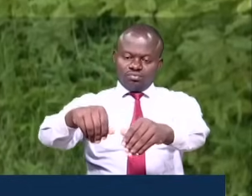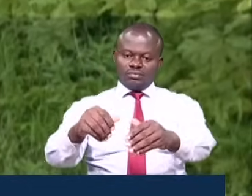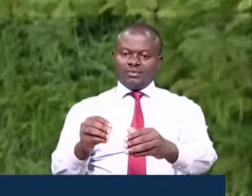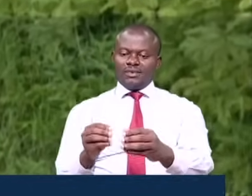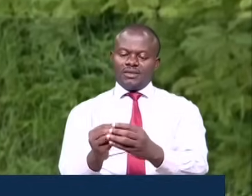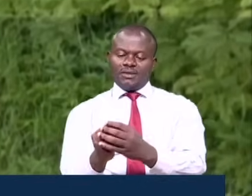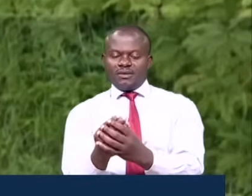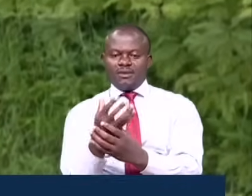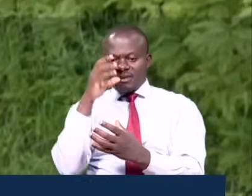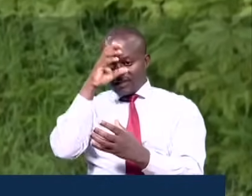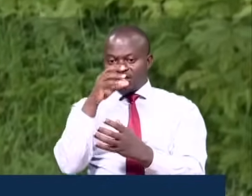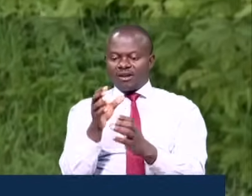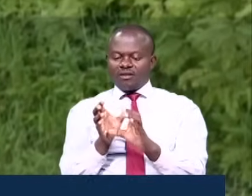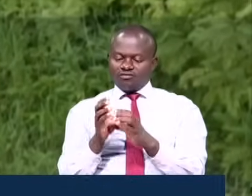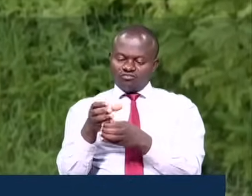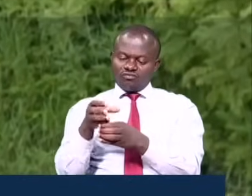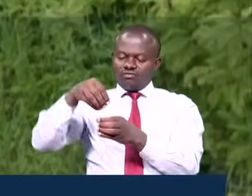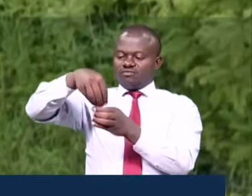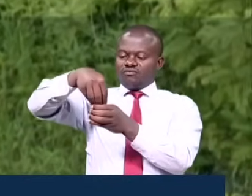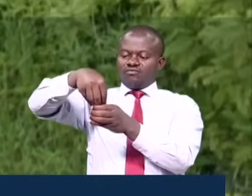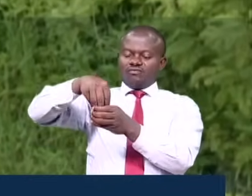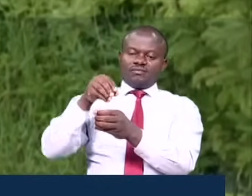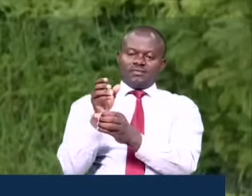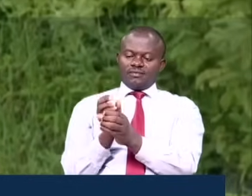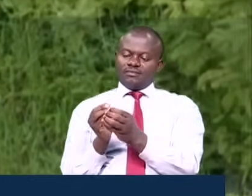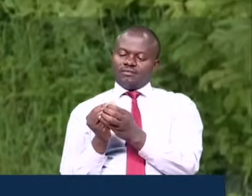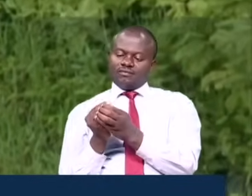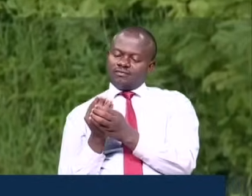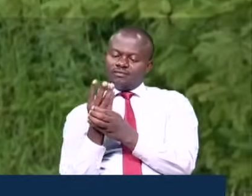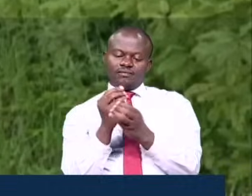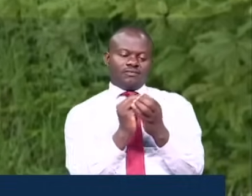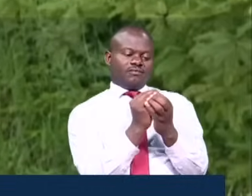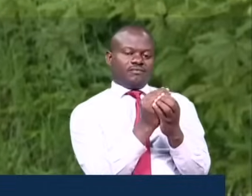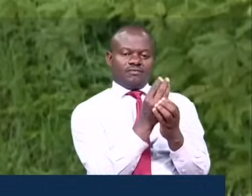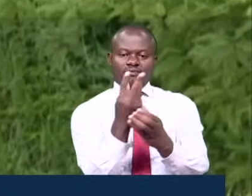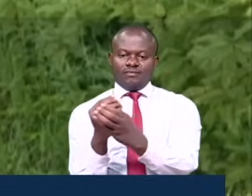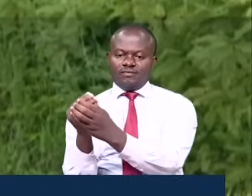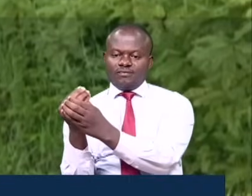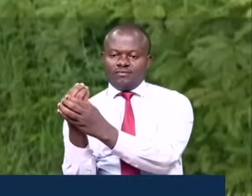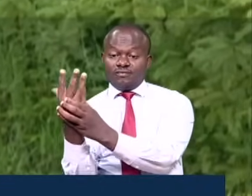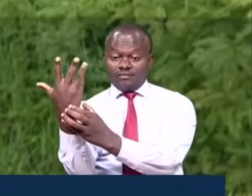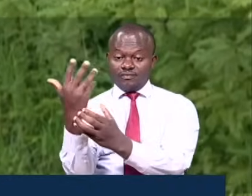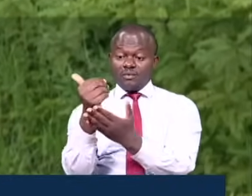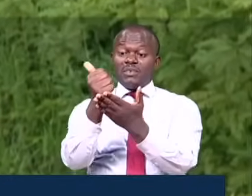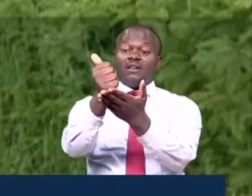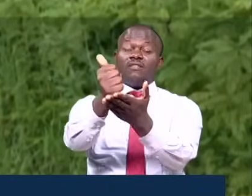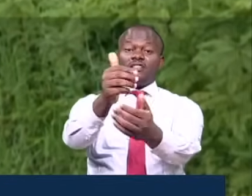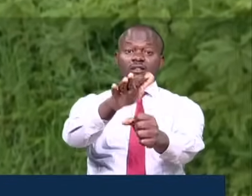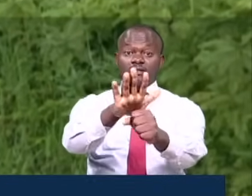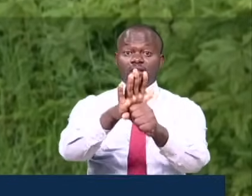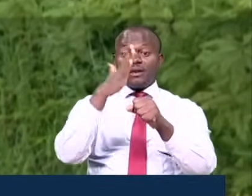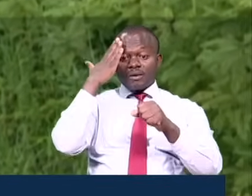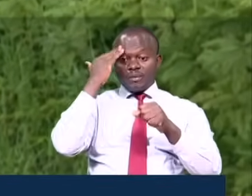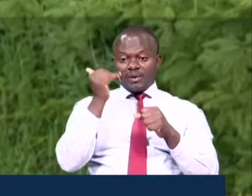kuwinaza nkashaka ibihoho agemeka abaturage bagatera bifashije abaturage cyane kuko maze